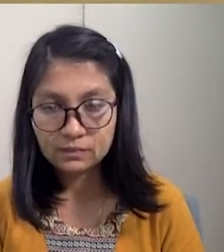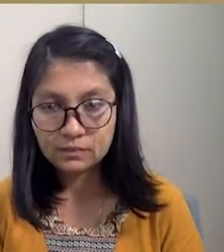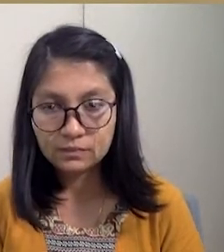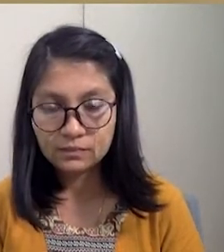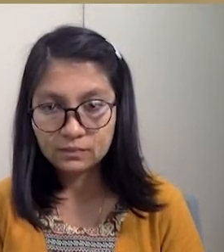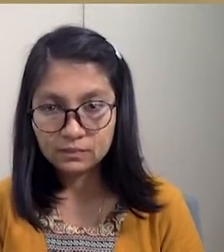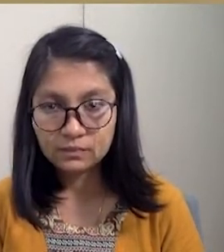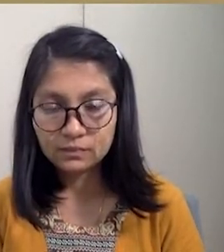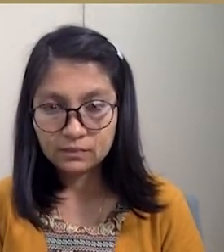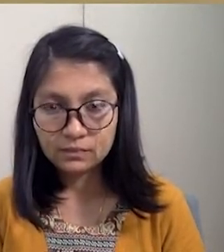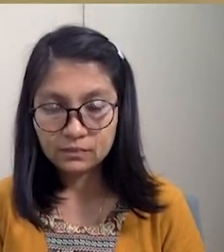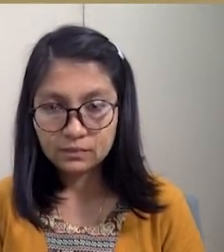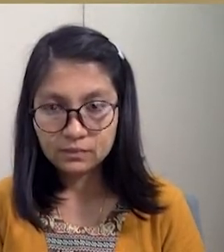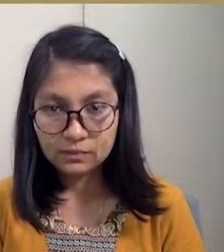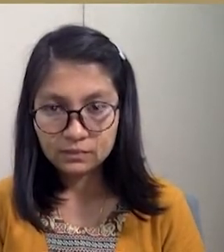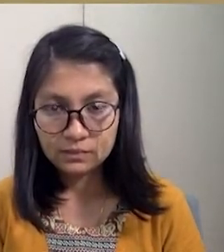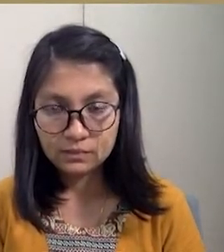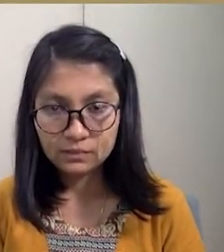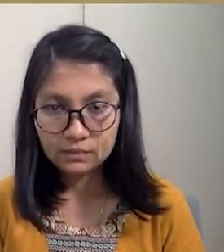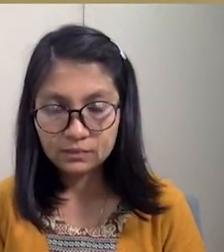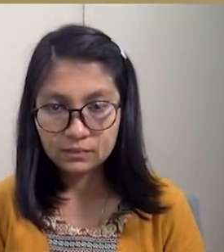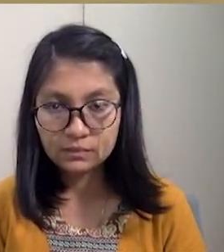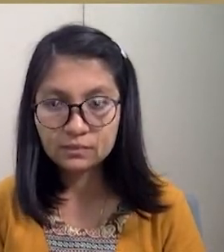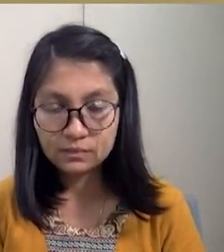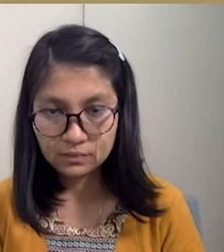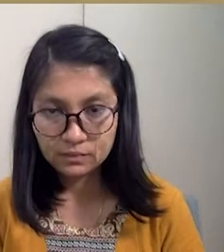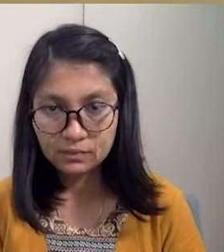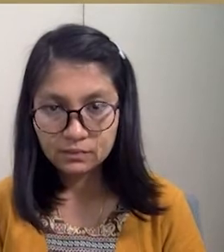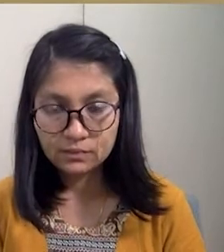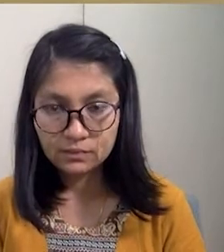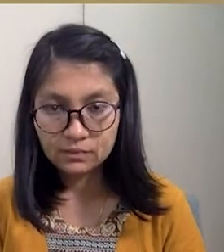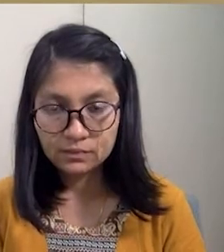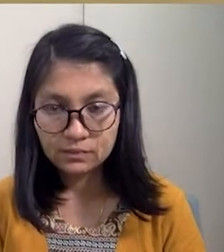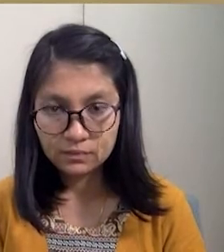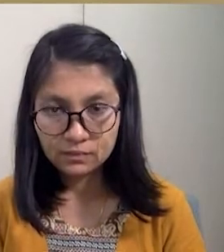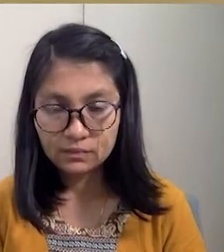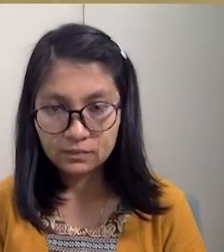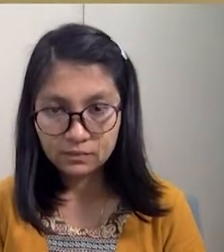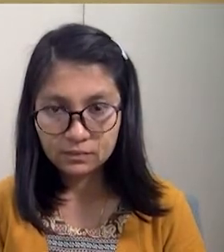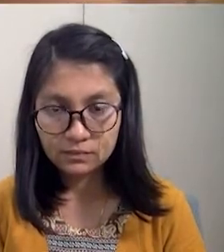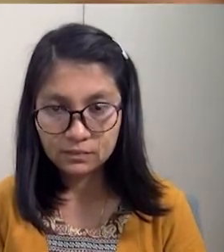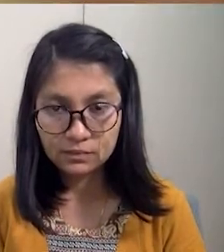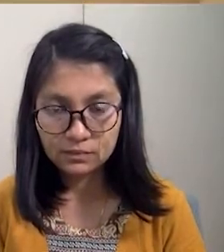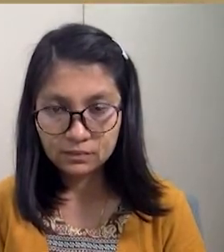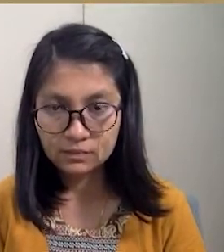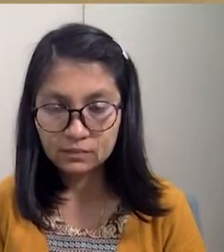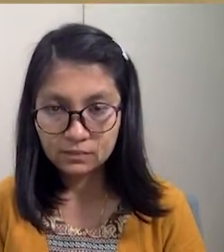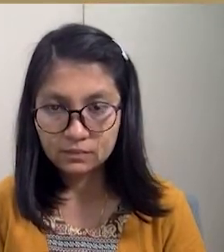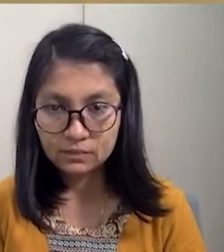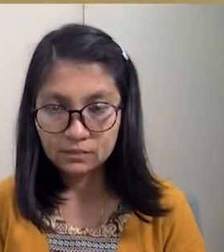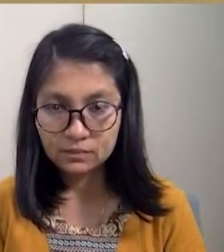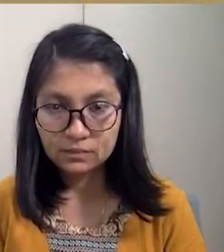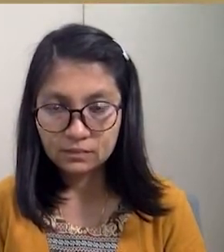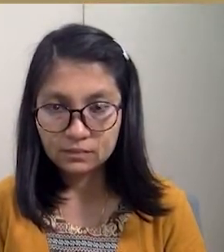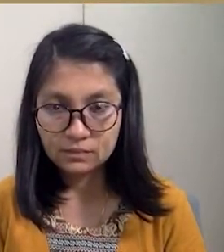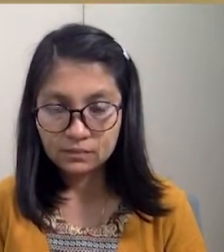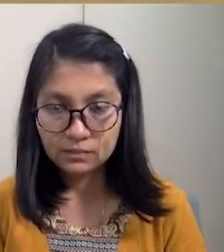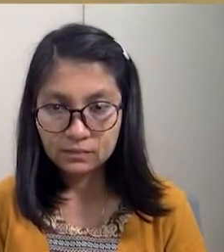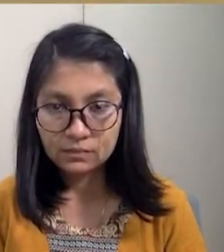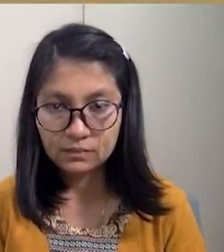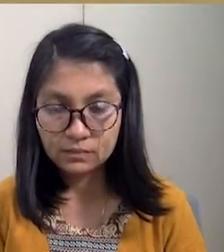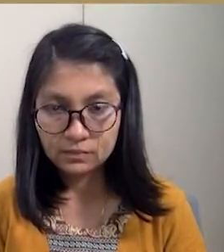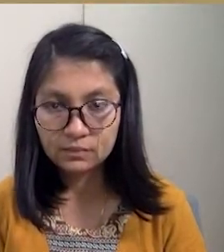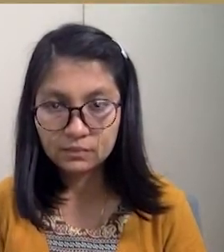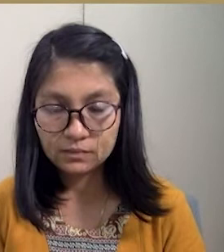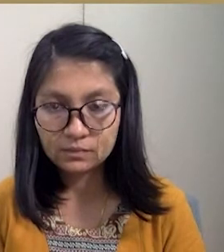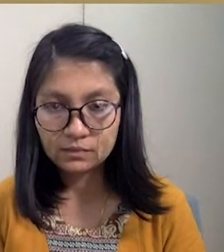မိုသီရပီအစကြီးဒါတွေကိစ္စတွေဆိုဒီလိုဓာတ်တွေကိုဆေးရုံချိန်လုပ်တာစုရက်ထာနေခိုင်ရင်ဆိုတဲ့နေရာတွေမှာကျေးဥကြီးနေမှာလောက်တော့လားအဲ့ဒါတွေကိုအခုကျွန်တော်တို့ပို့